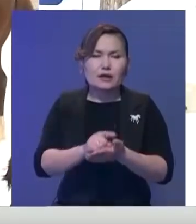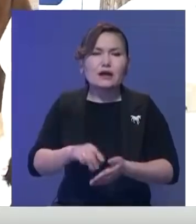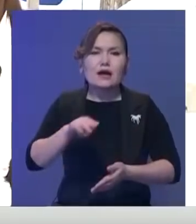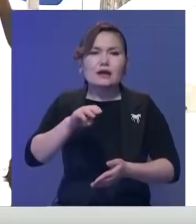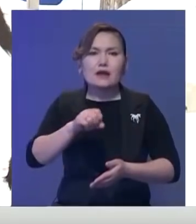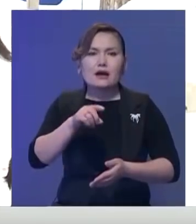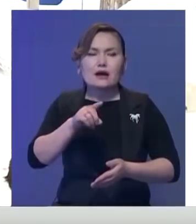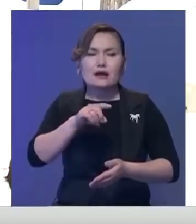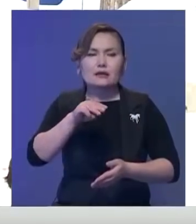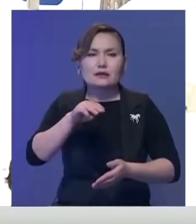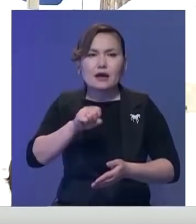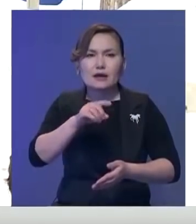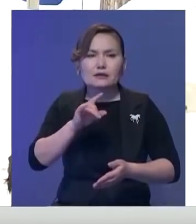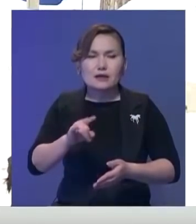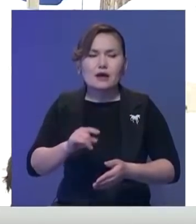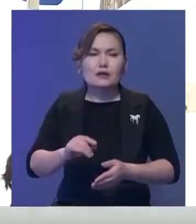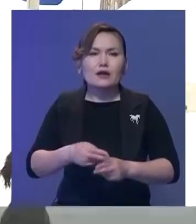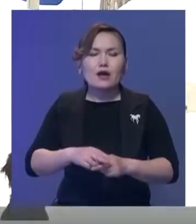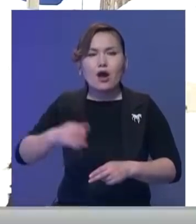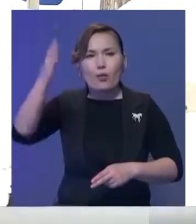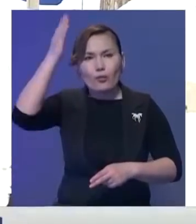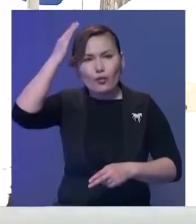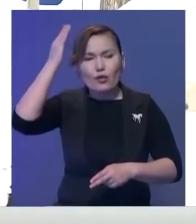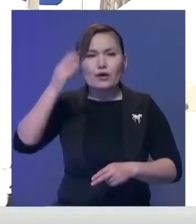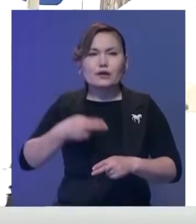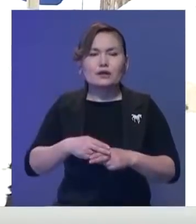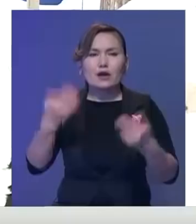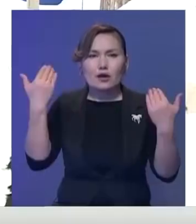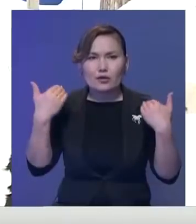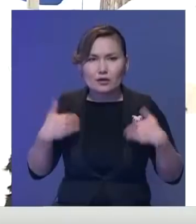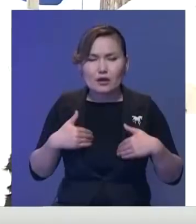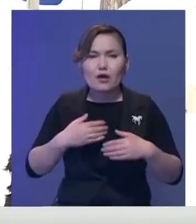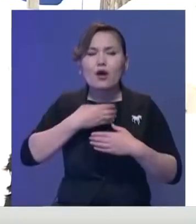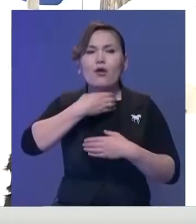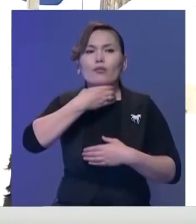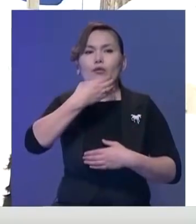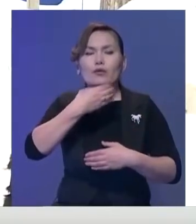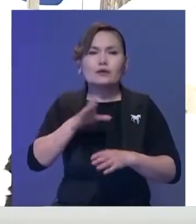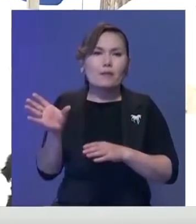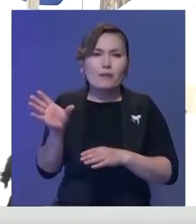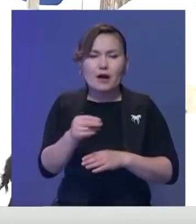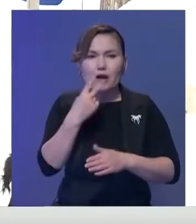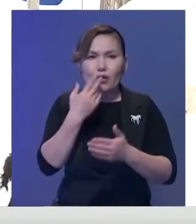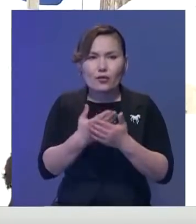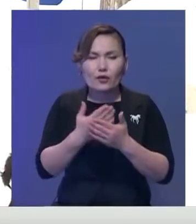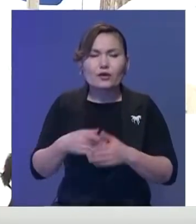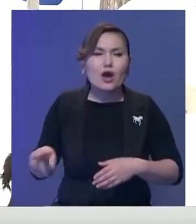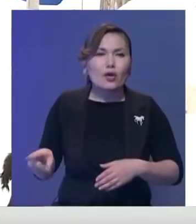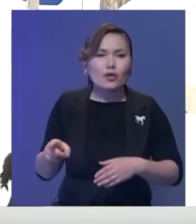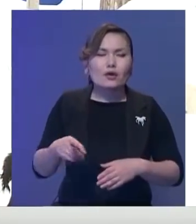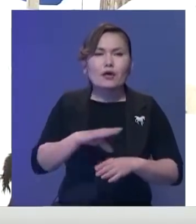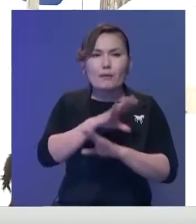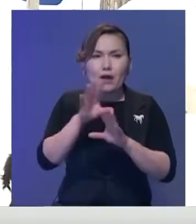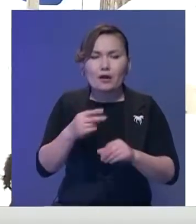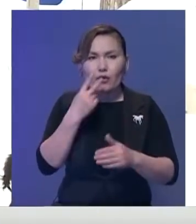тазының мүшесін, бойын, жаңағы басының ұзындығын, жаңағы құйрығының ұзындығын,